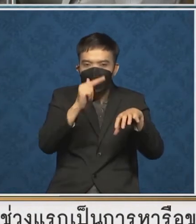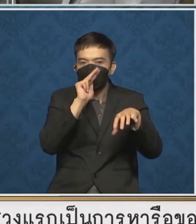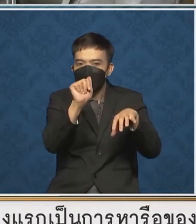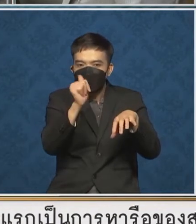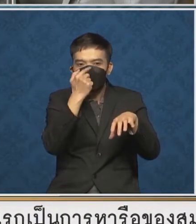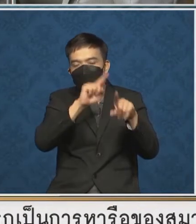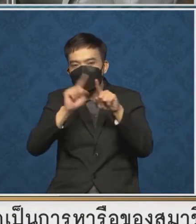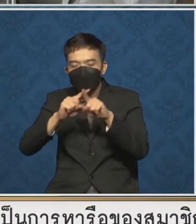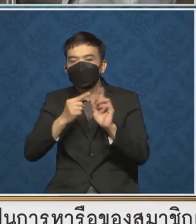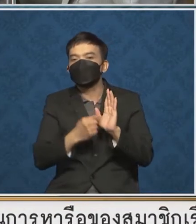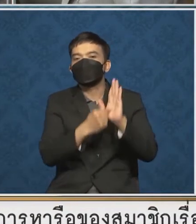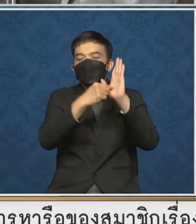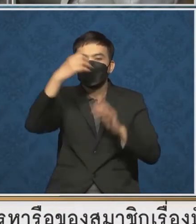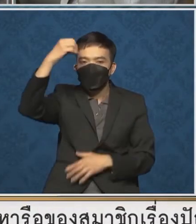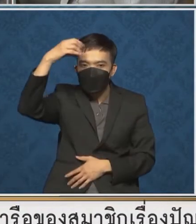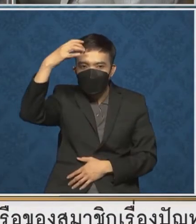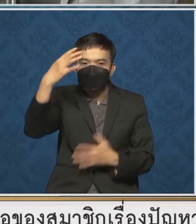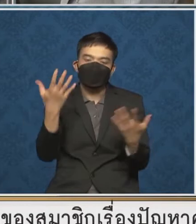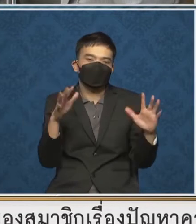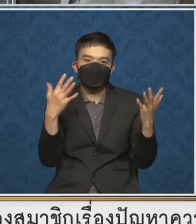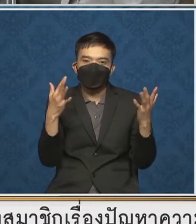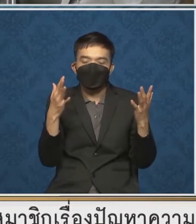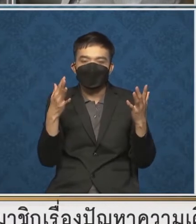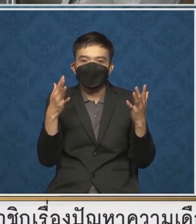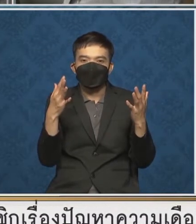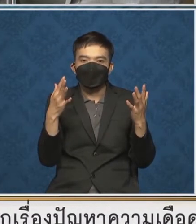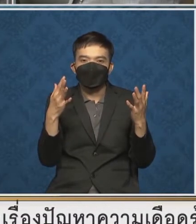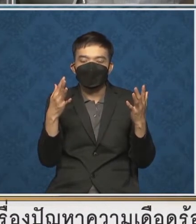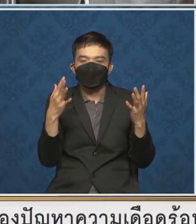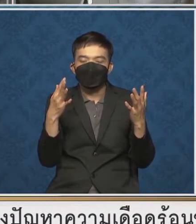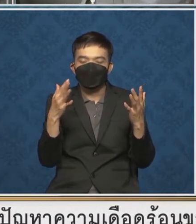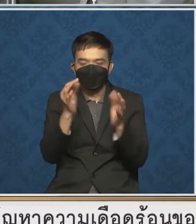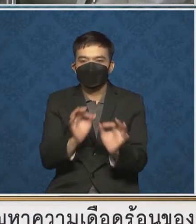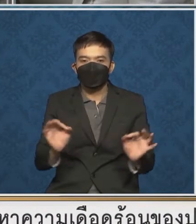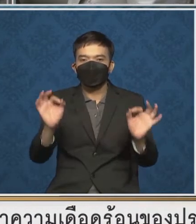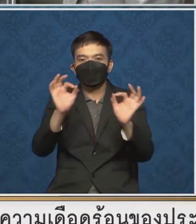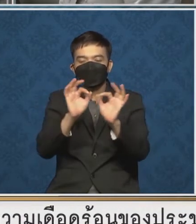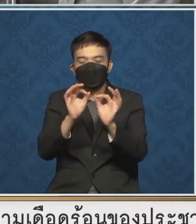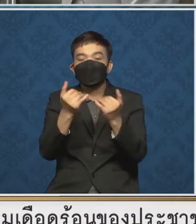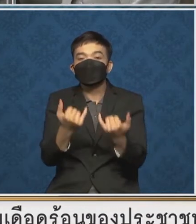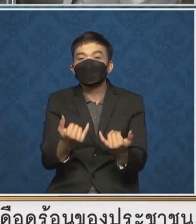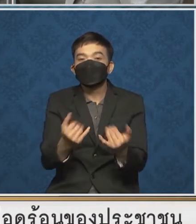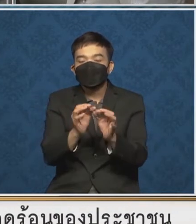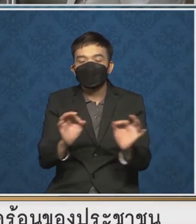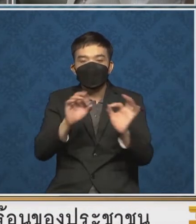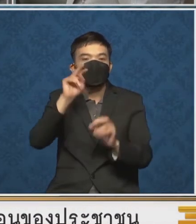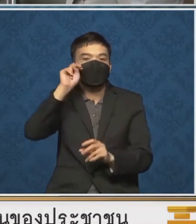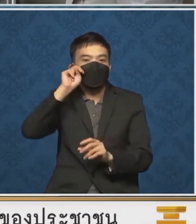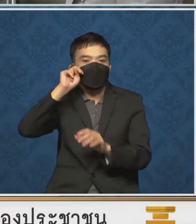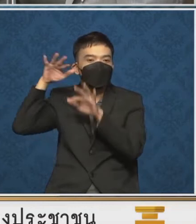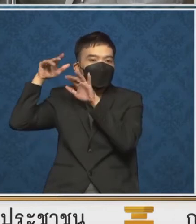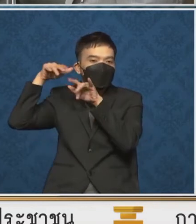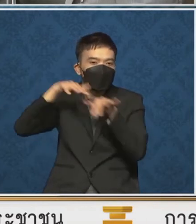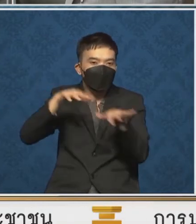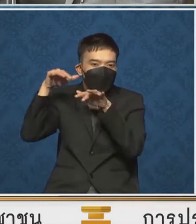างไฟฟ้าส่องสว่างยังไม่มีการจัดระบบแล้วก็ที่สำคัญในช่วงหน้าน้ำป่าไหลหลากนะครับ